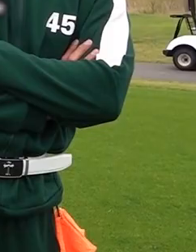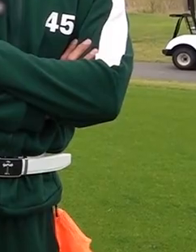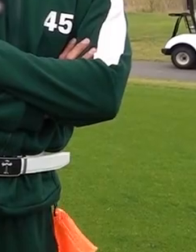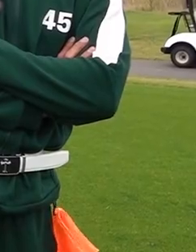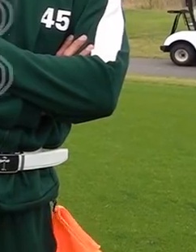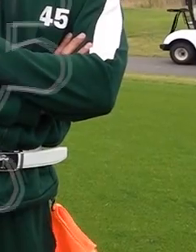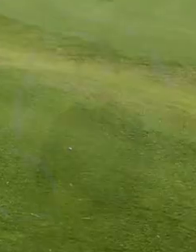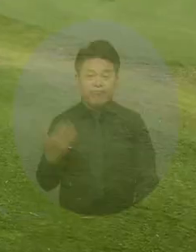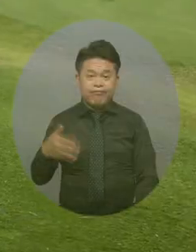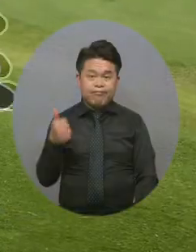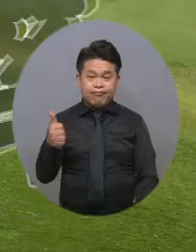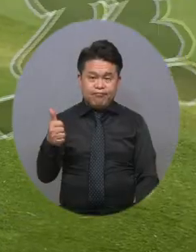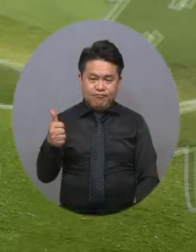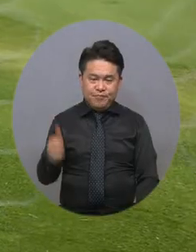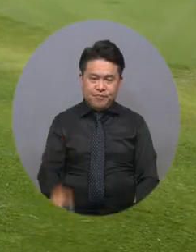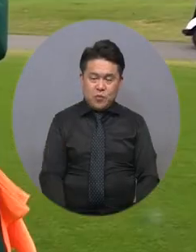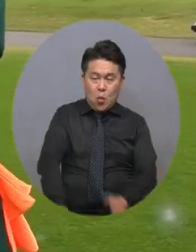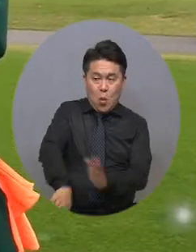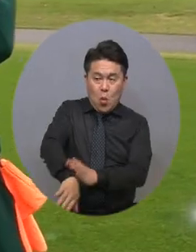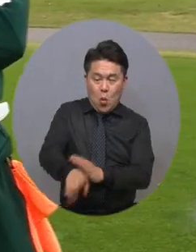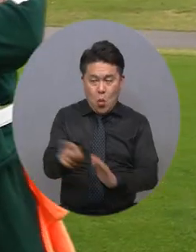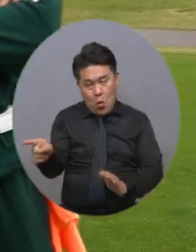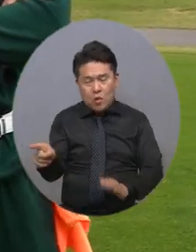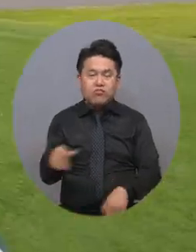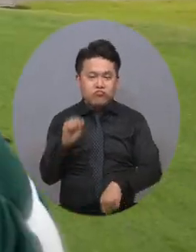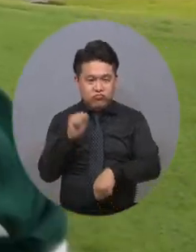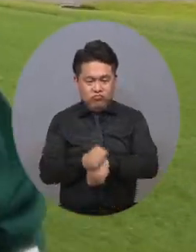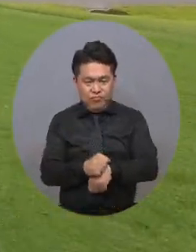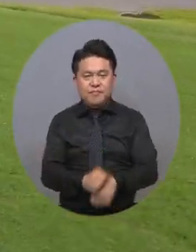아, 그 오! 샷. 오른쪽. 나이스.